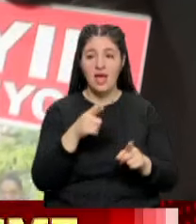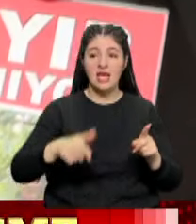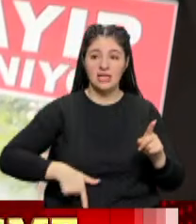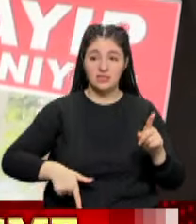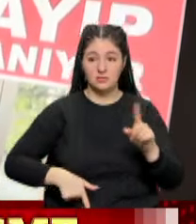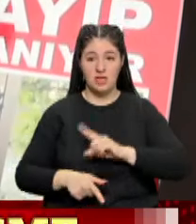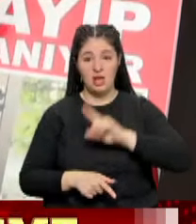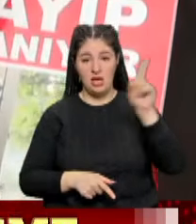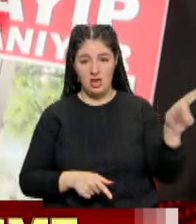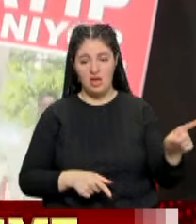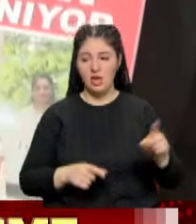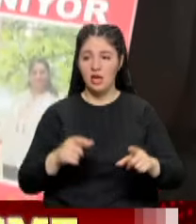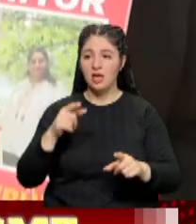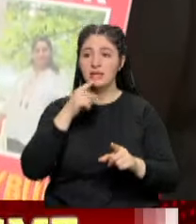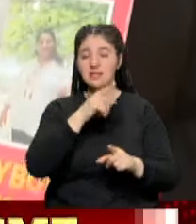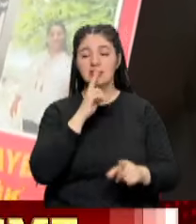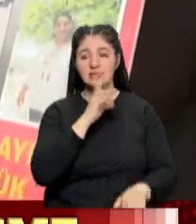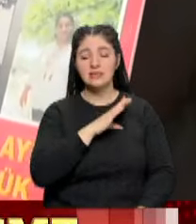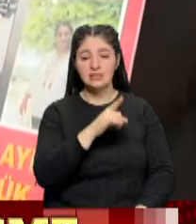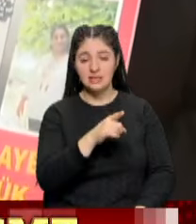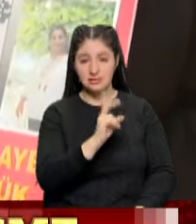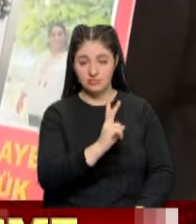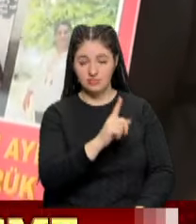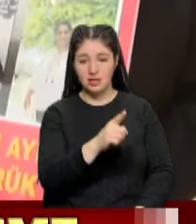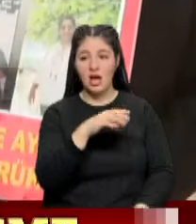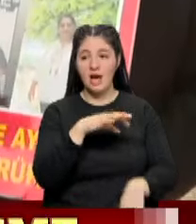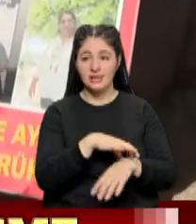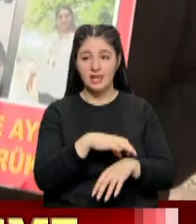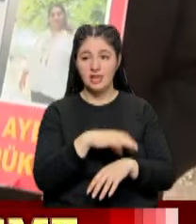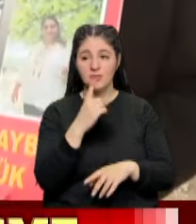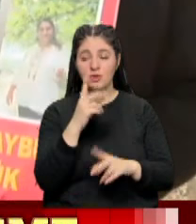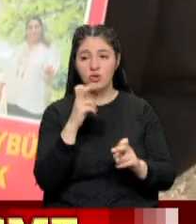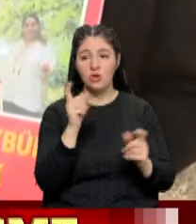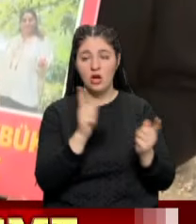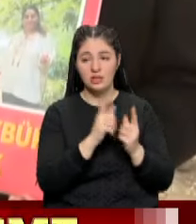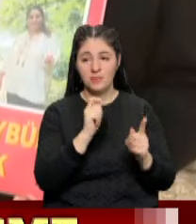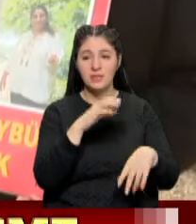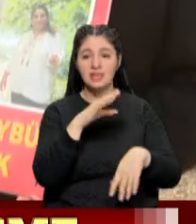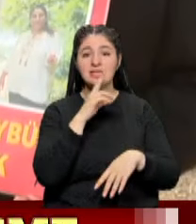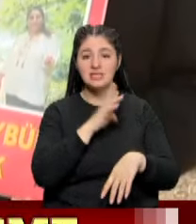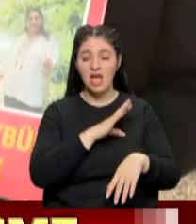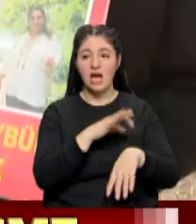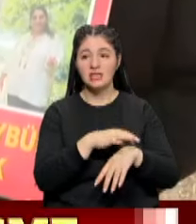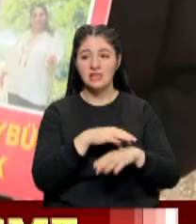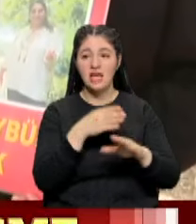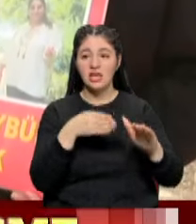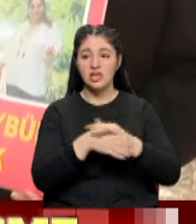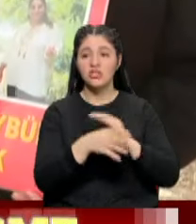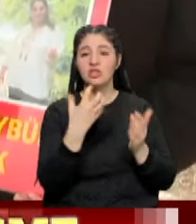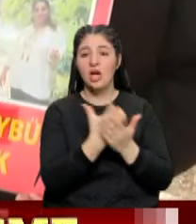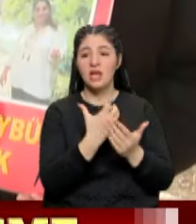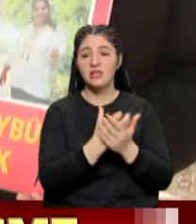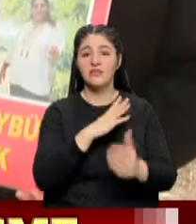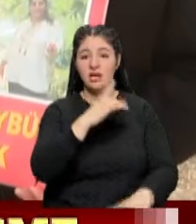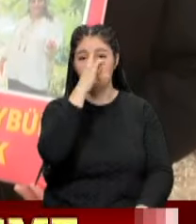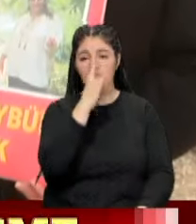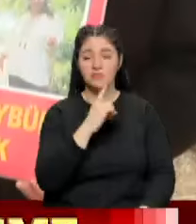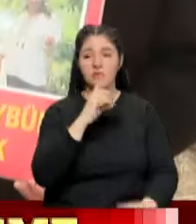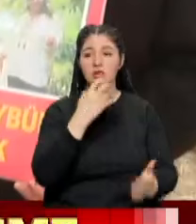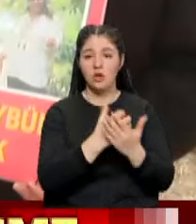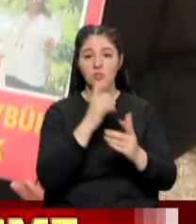İzmir'e nakledildi. Evet. Evet. Siz kızınızın hastanede şimdi bir... Konuyu da özetleyelim. Kızınızın hastanede giriş kaydı var. Resmi olarak